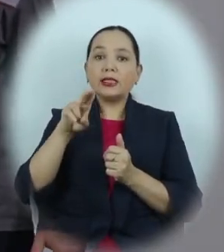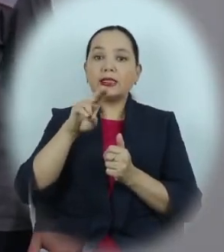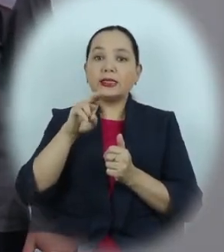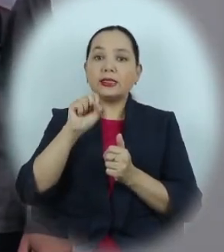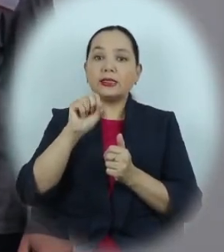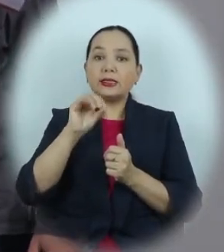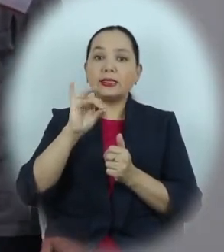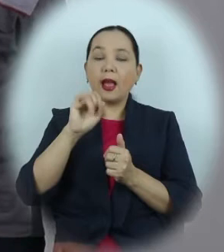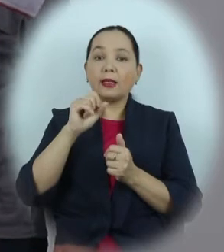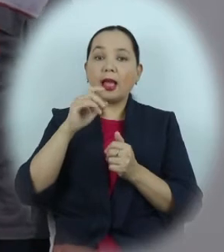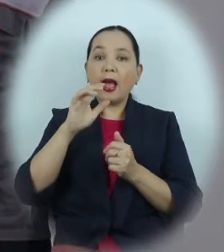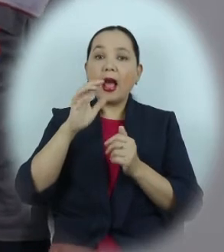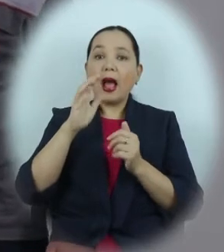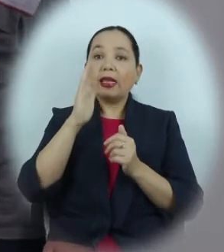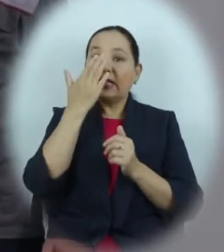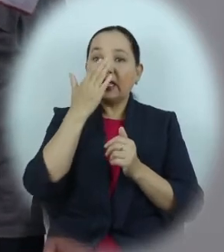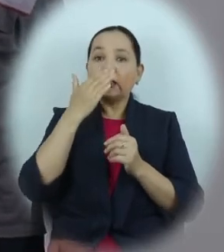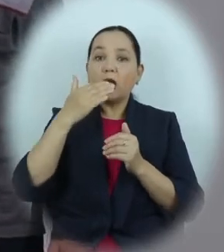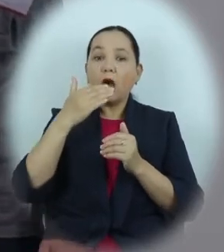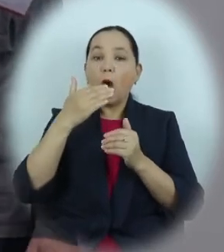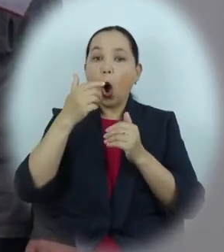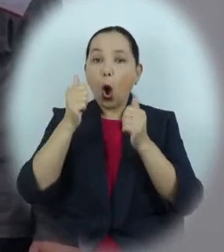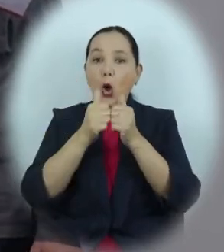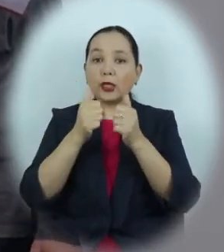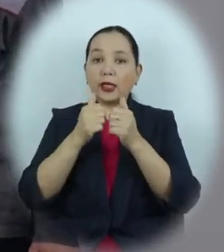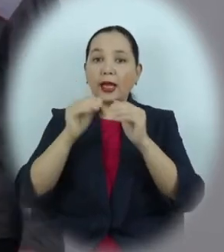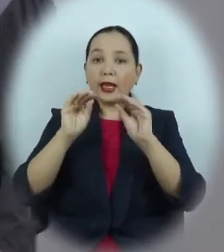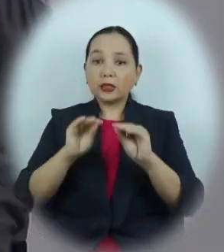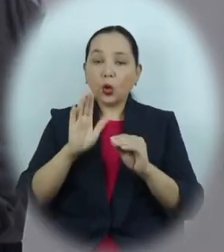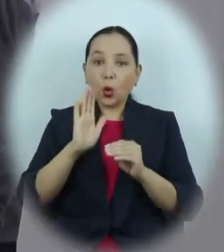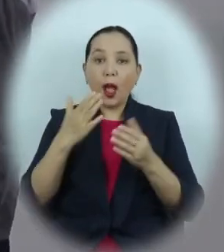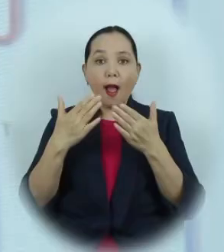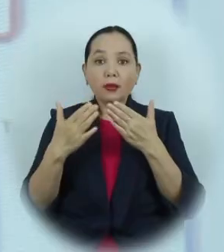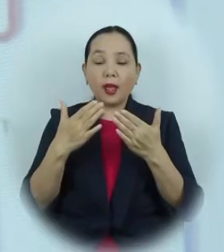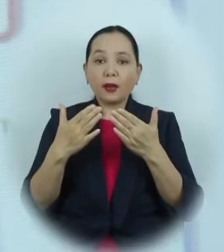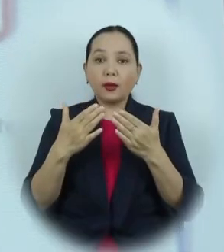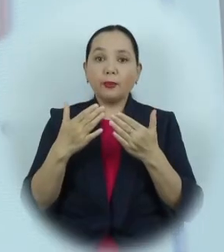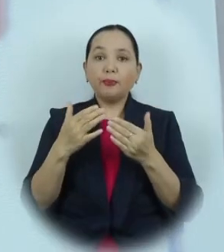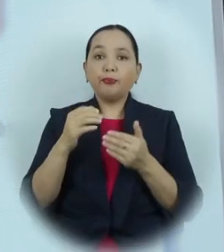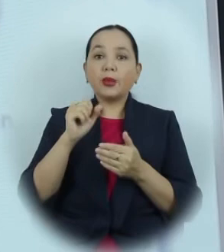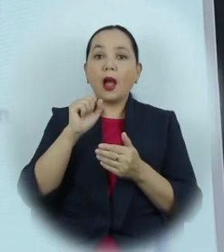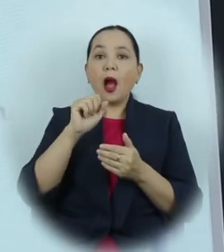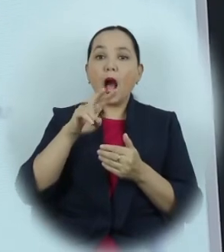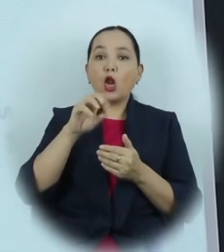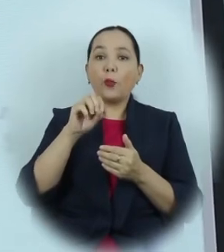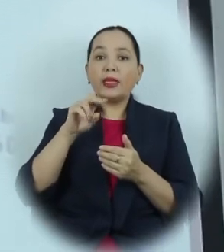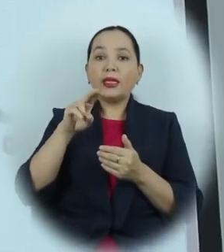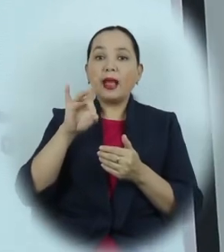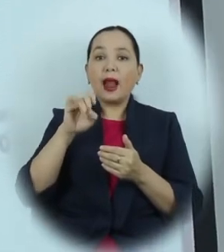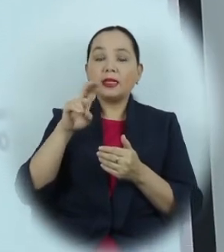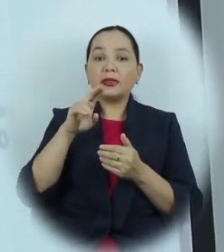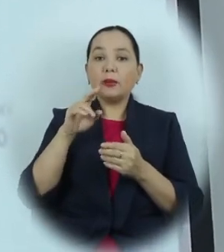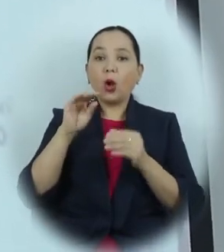derazaning ostki qismiga qo'yiladi. Nima uchun ostki qismiga qo'yiladi? Agar Alüminyum radyatör derazan ostki